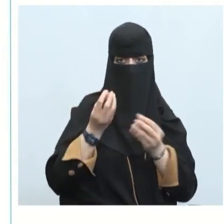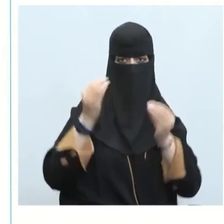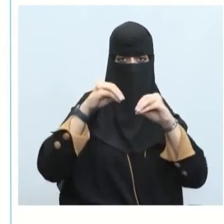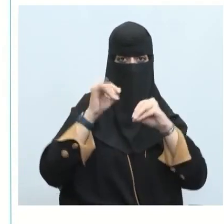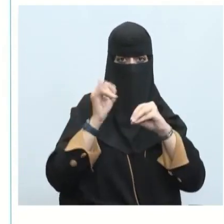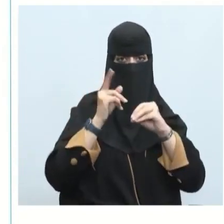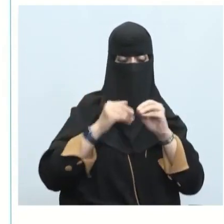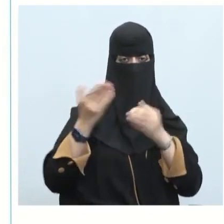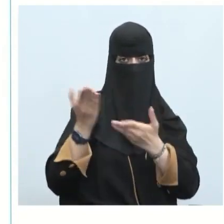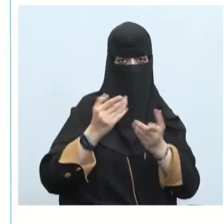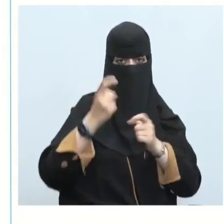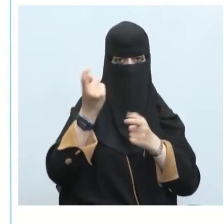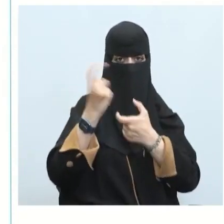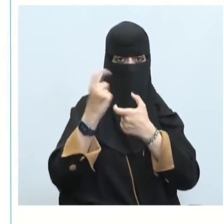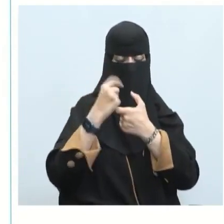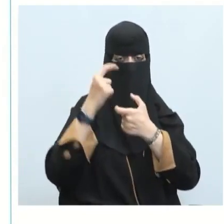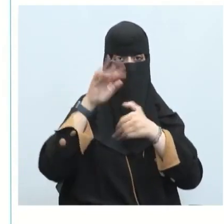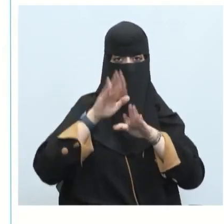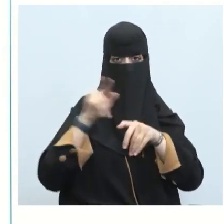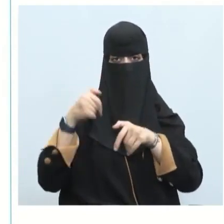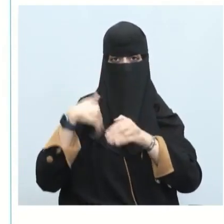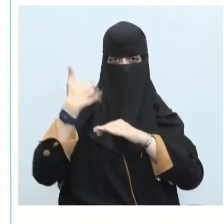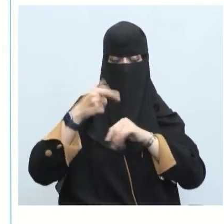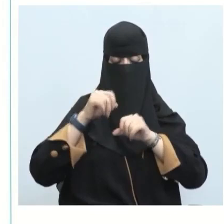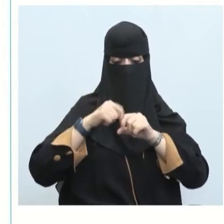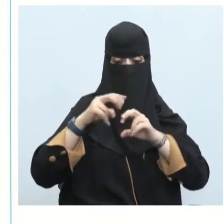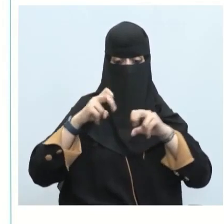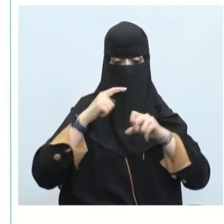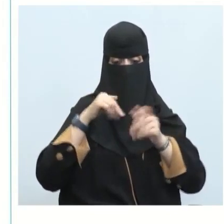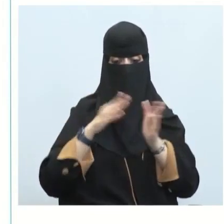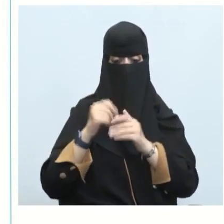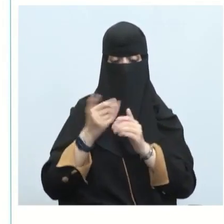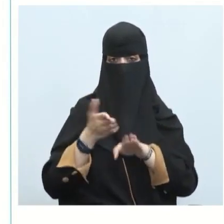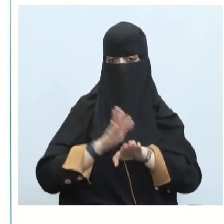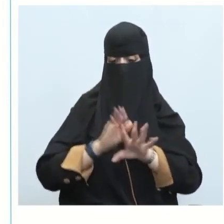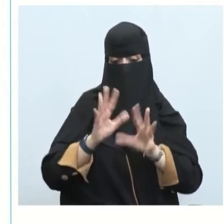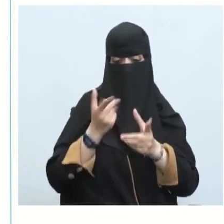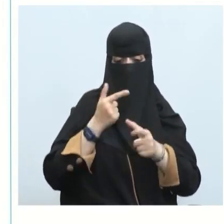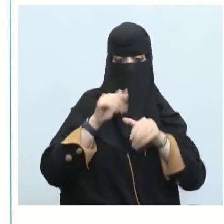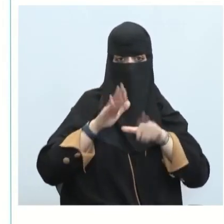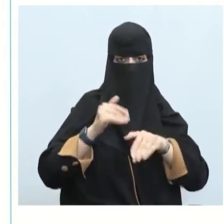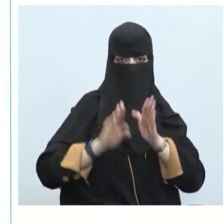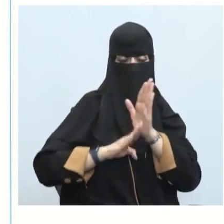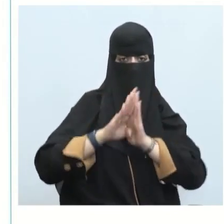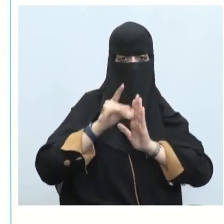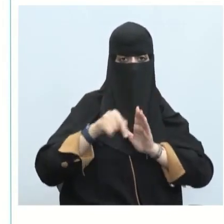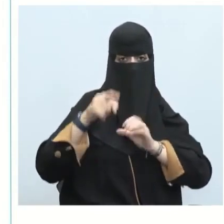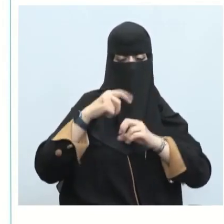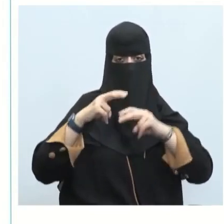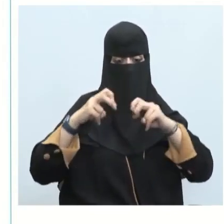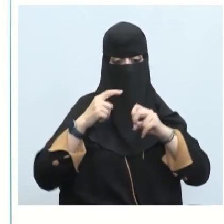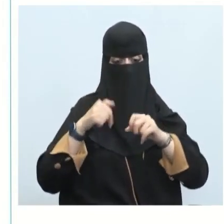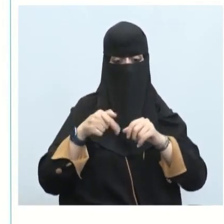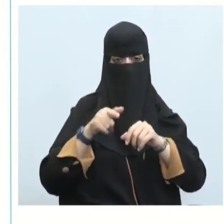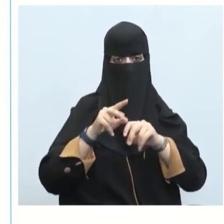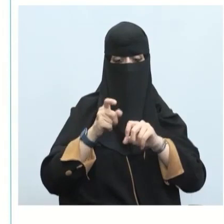المزيد من الزوار من خلال نتائج محركات البحث على ماذا يتضمن تحسين محركات